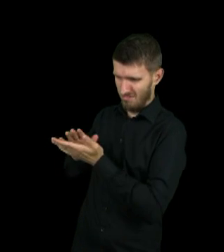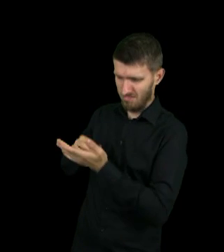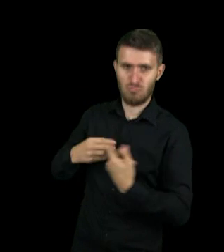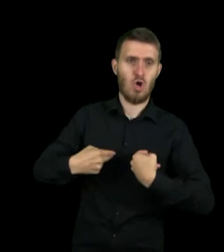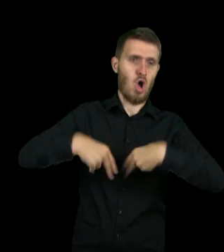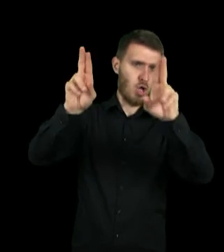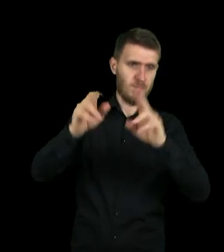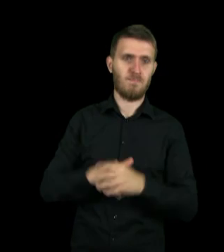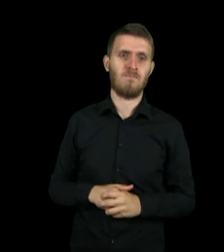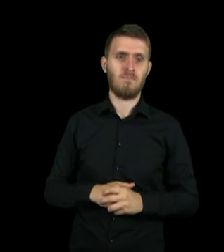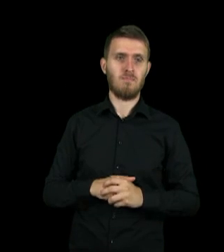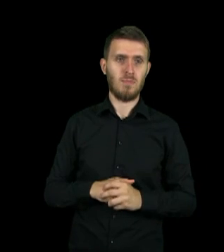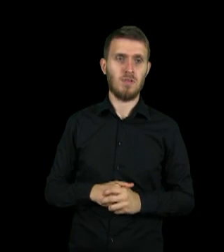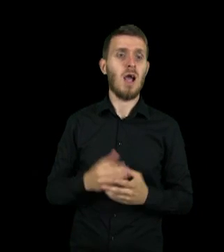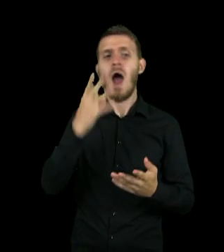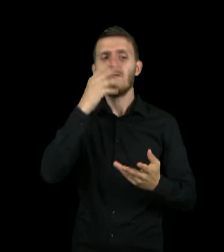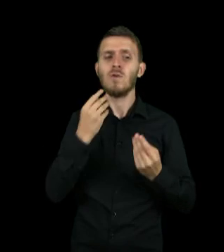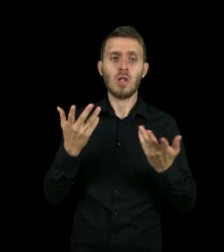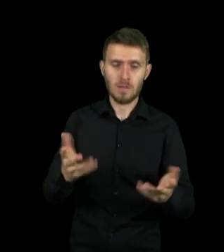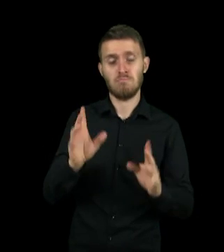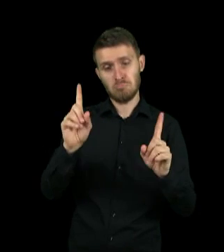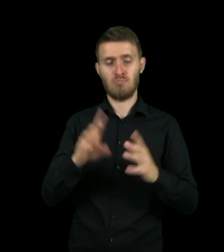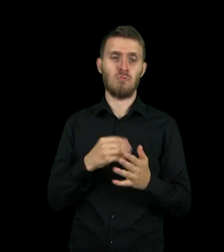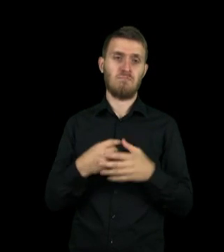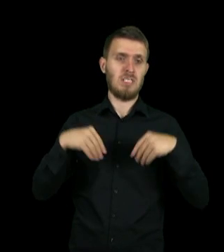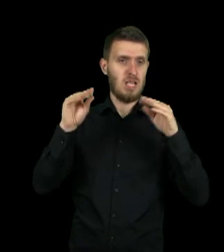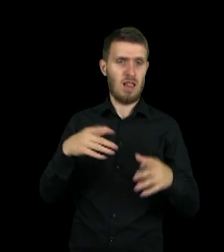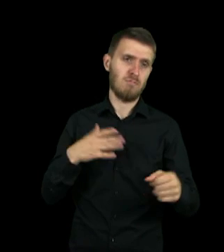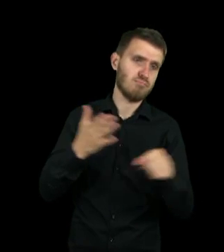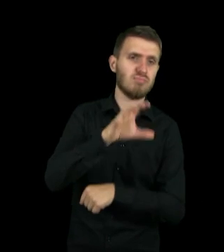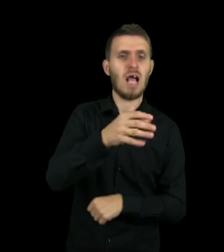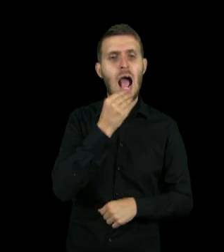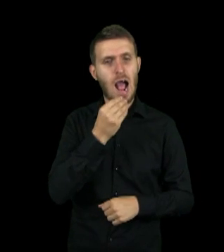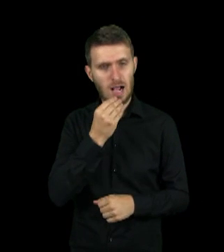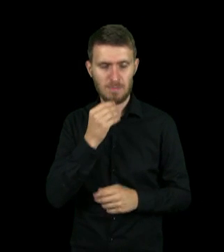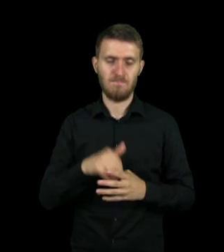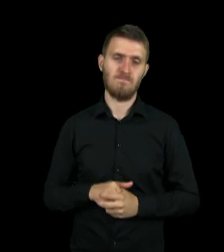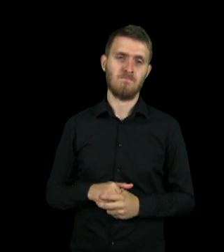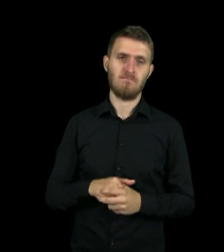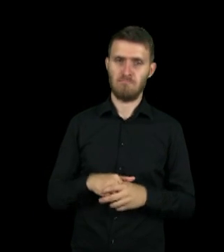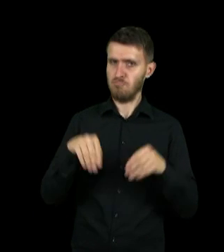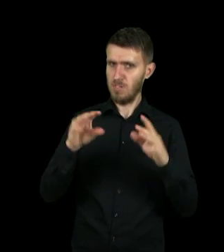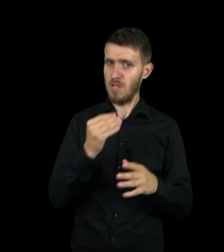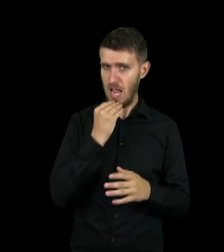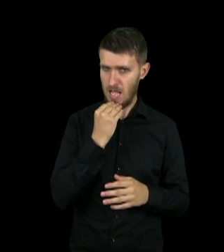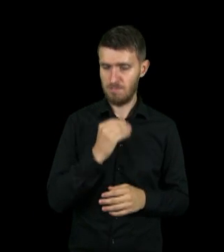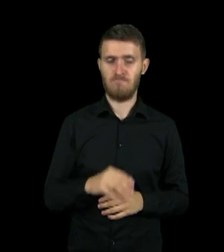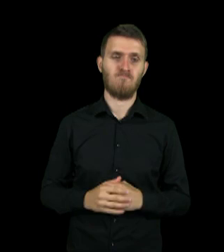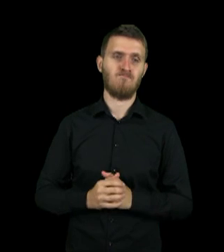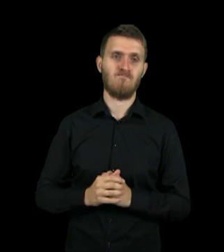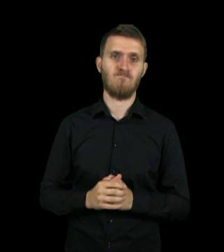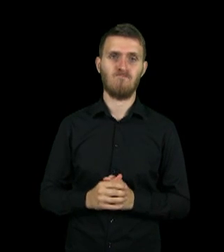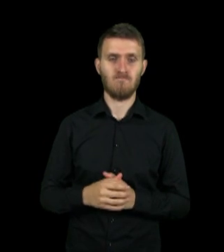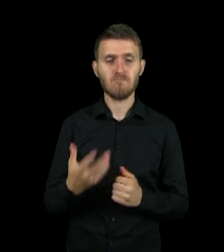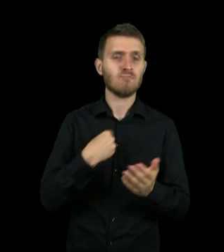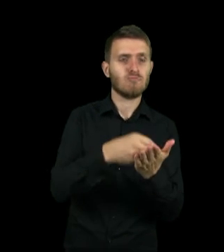zwykle dość duże więc będę spłacał szybko ale jak to wszystko działa w sieci Powiedzmy że idę do sklepu